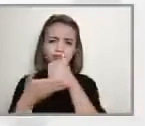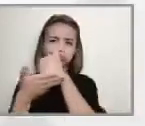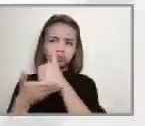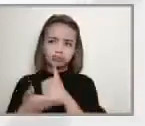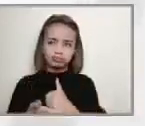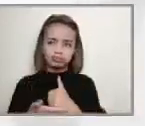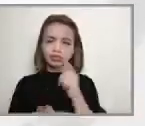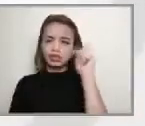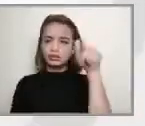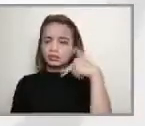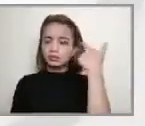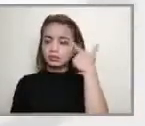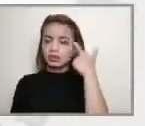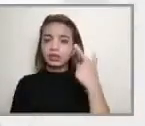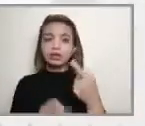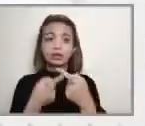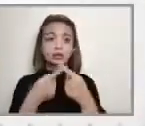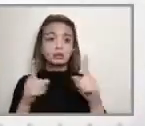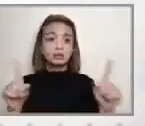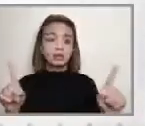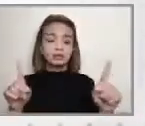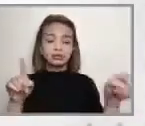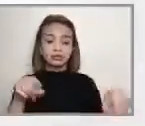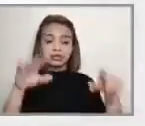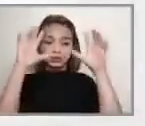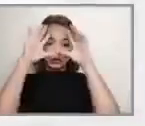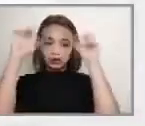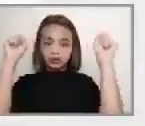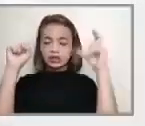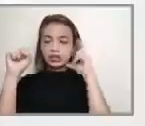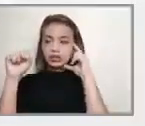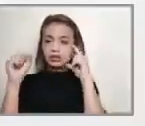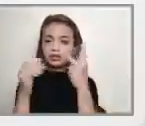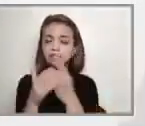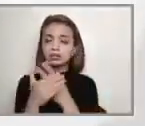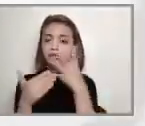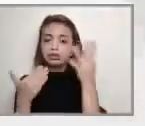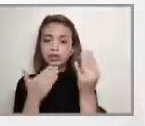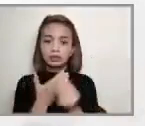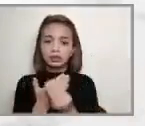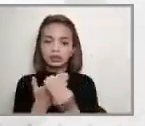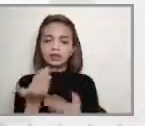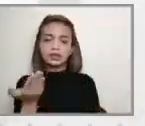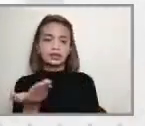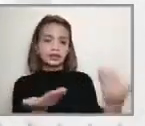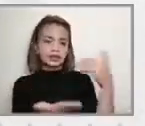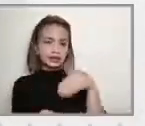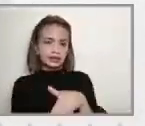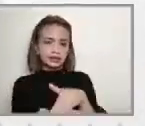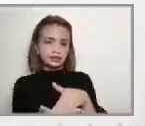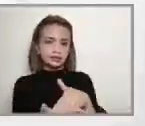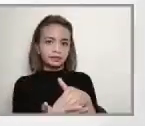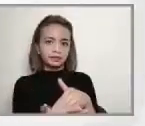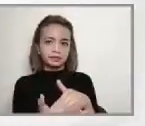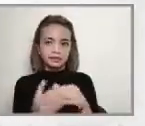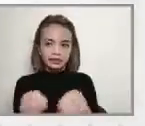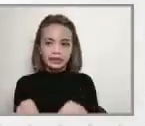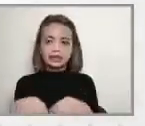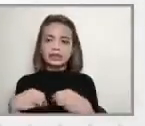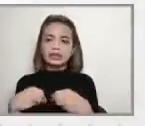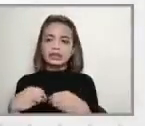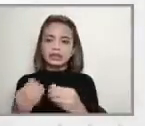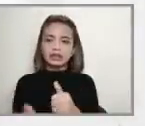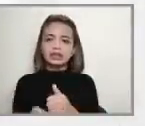Nasa 1 kilo, 6.8 million pesos na halaga ng shabu ang nakumpiska sa anti-illegal drug operation ng PDEA Region 7 sa